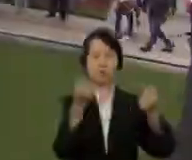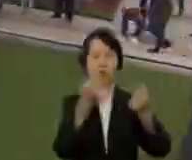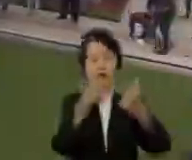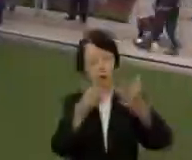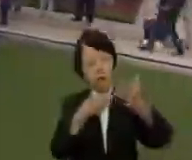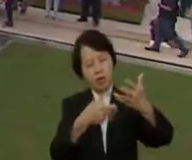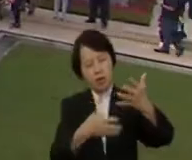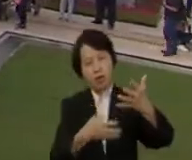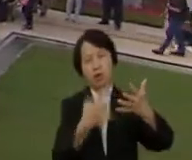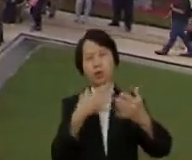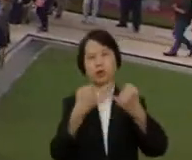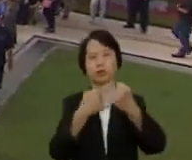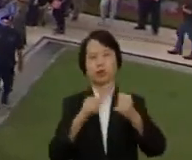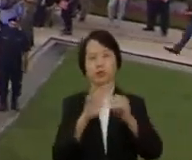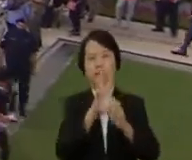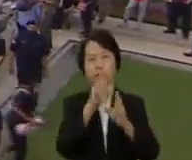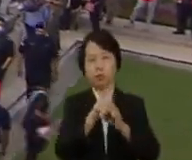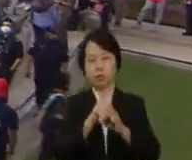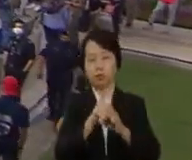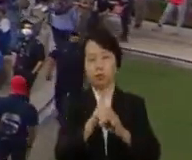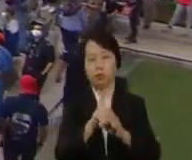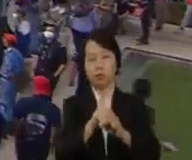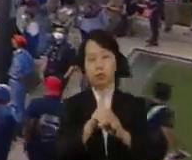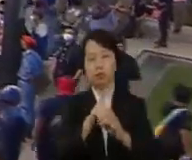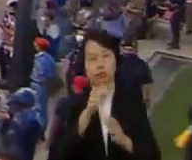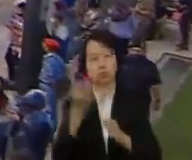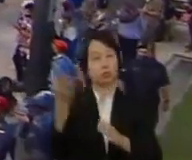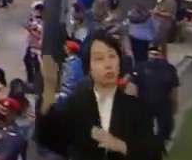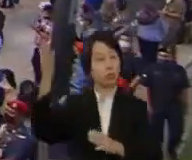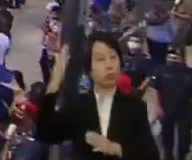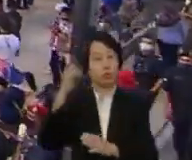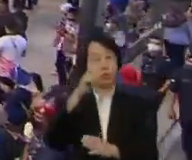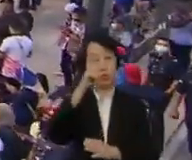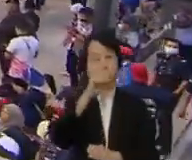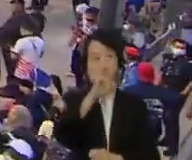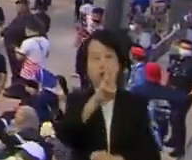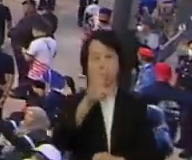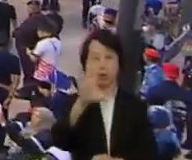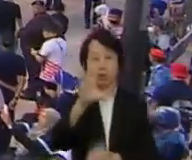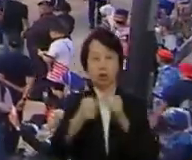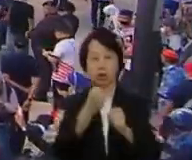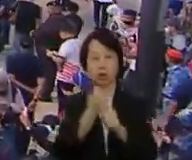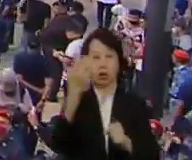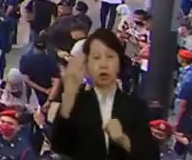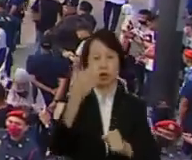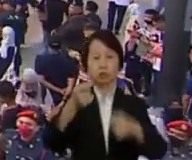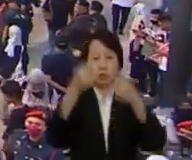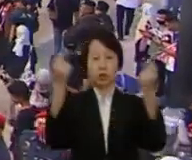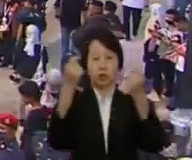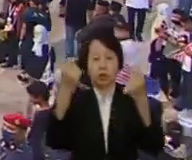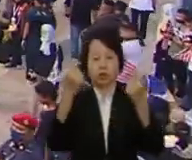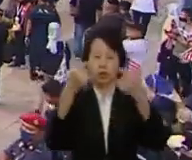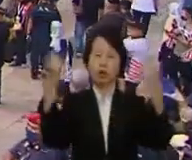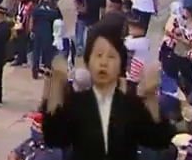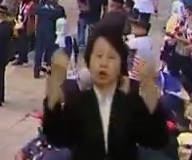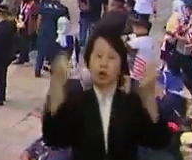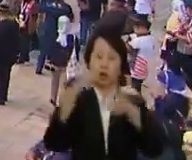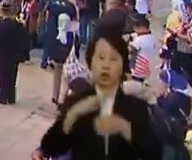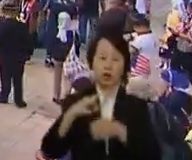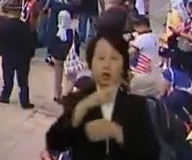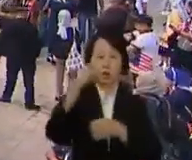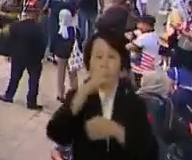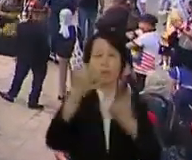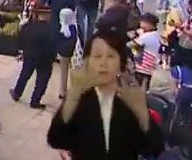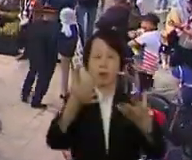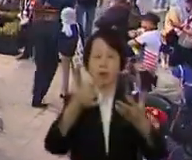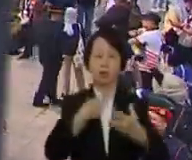lagi agensi dan juga jabatan yang terlibat. Pastinya dulu apabila 65 tahun yang lepas sambutan ini apabila diraikan, semangat itu